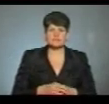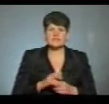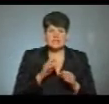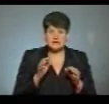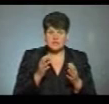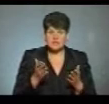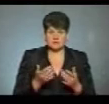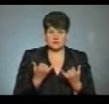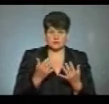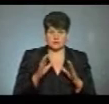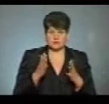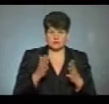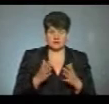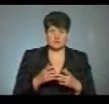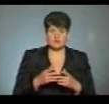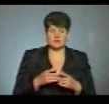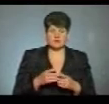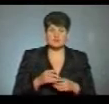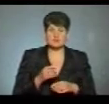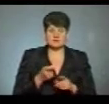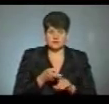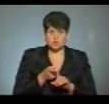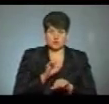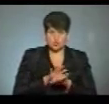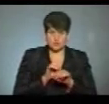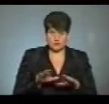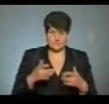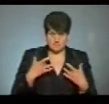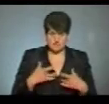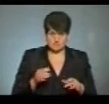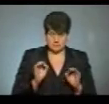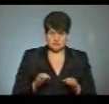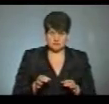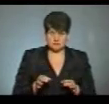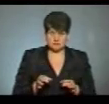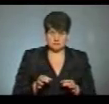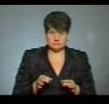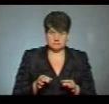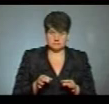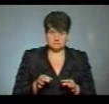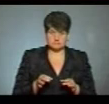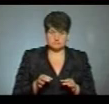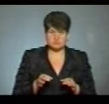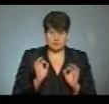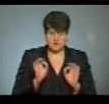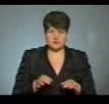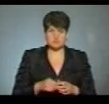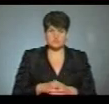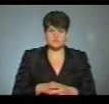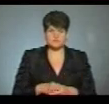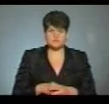Ніким на даний момент. Тобто через коронавірус ви звільнилися, правильно? Через карантин?